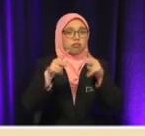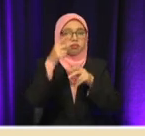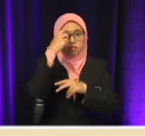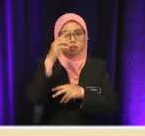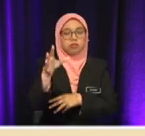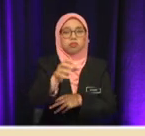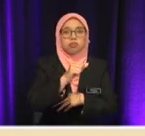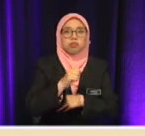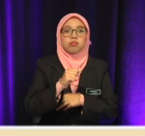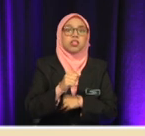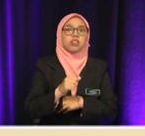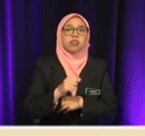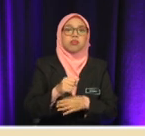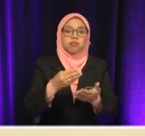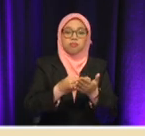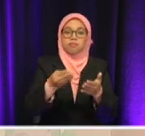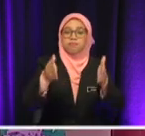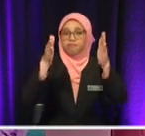juga membeli produk kamu nanti.